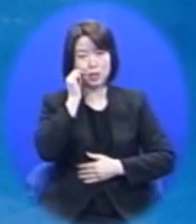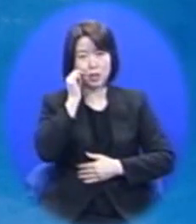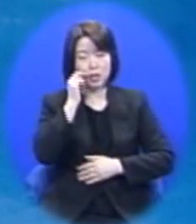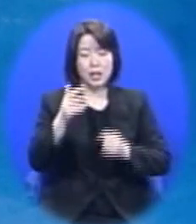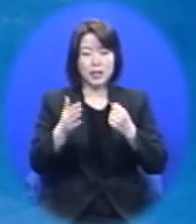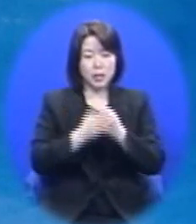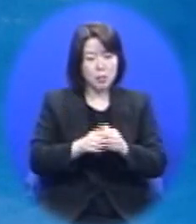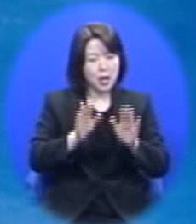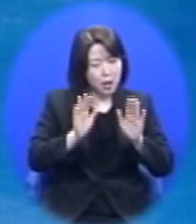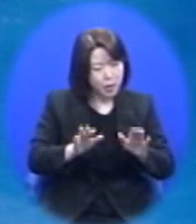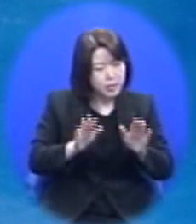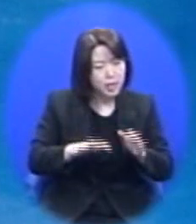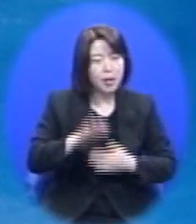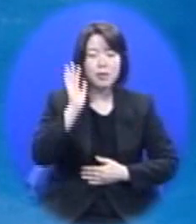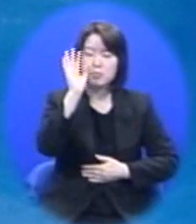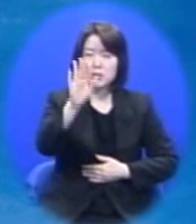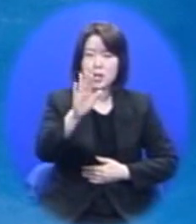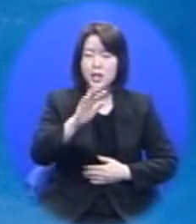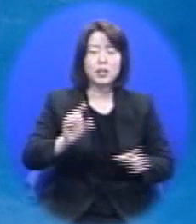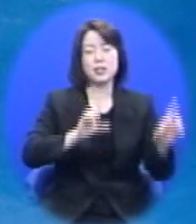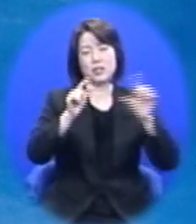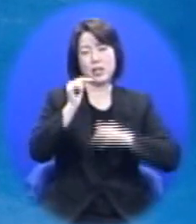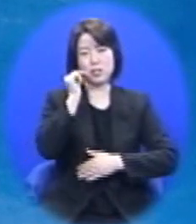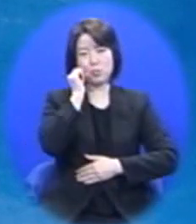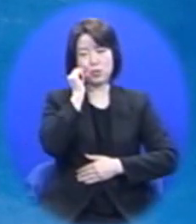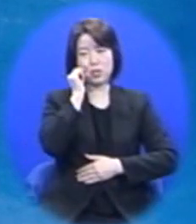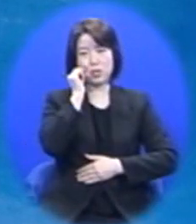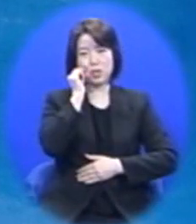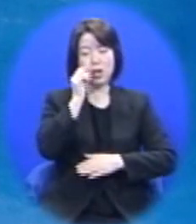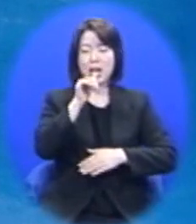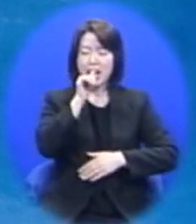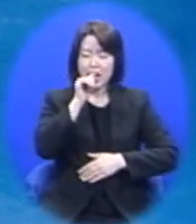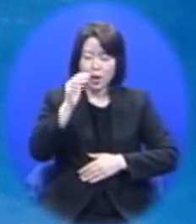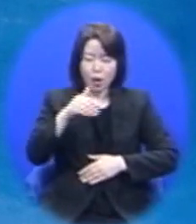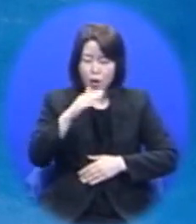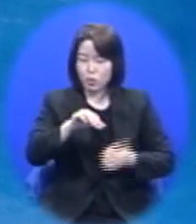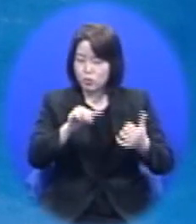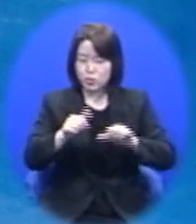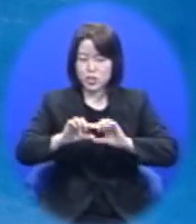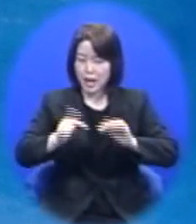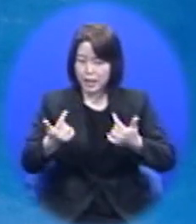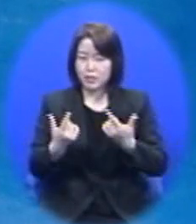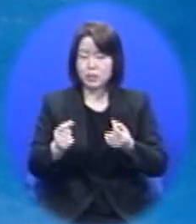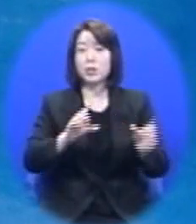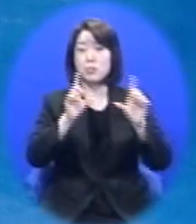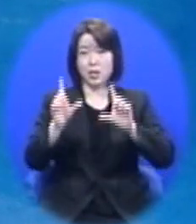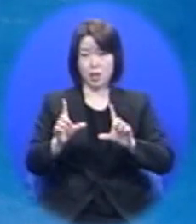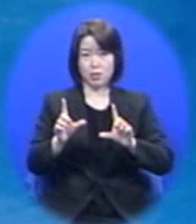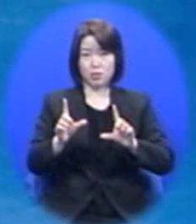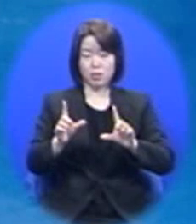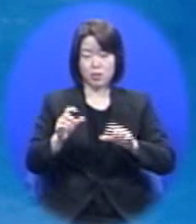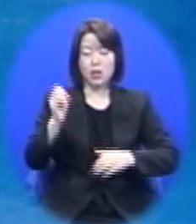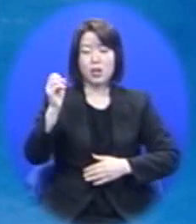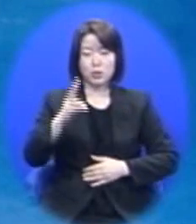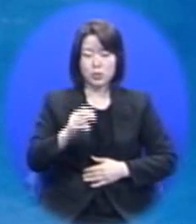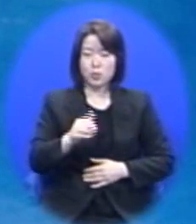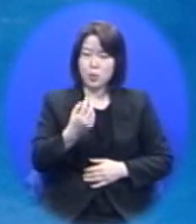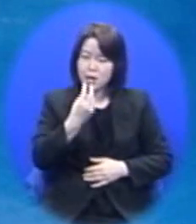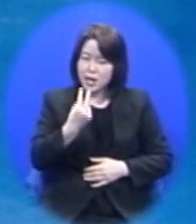살지 못하는 것, 결코 죽지 않을 것처럼 사는 것, 그리고는 결코 살아본 적이 없는